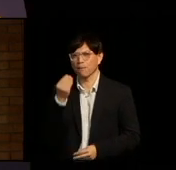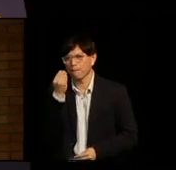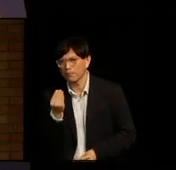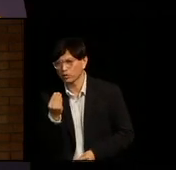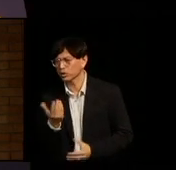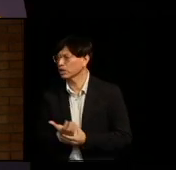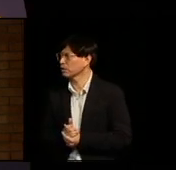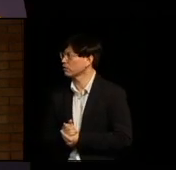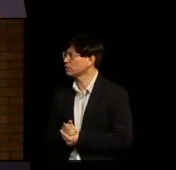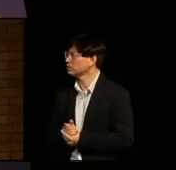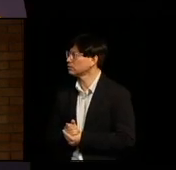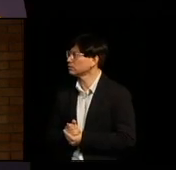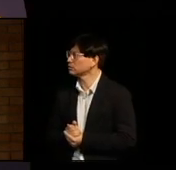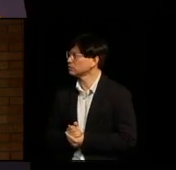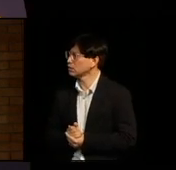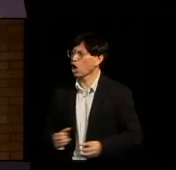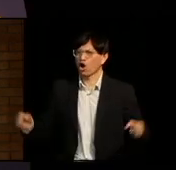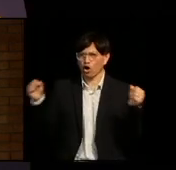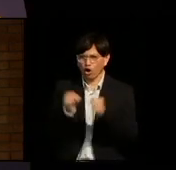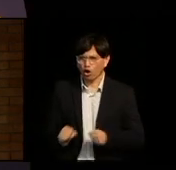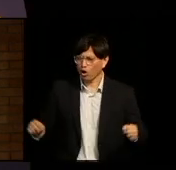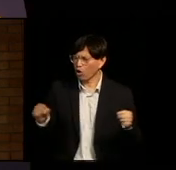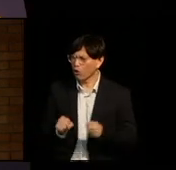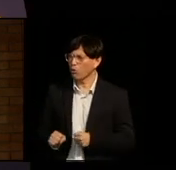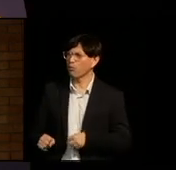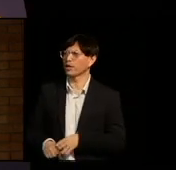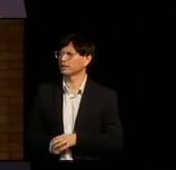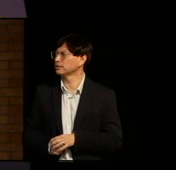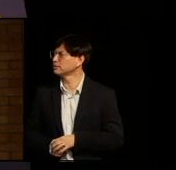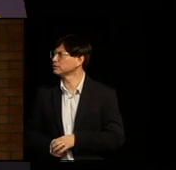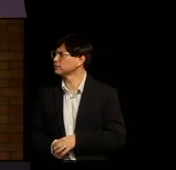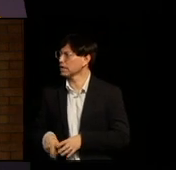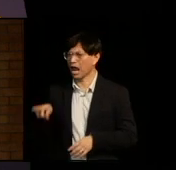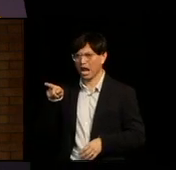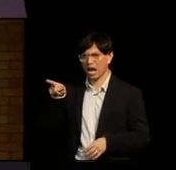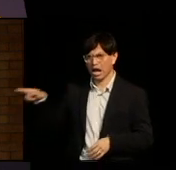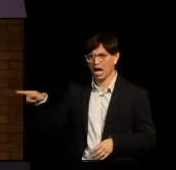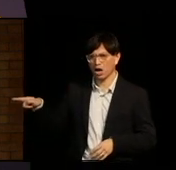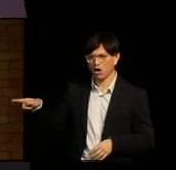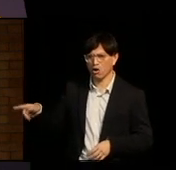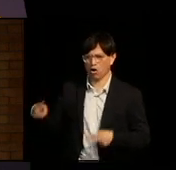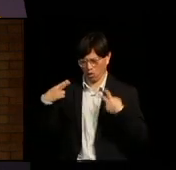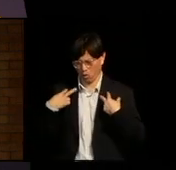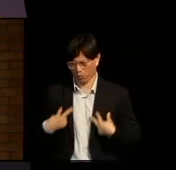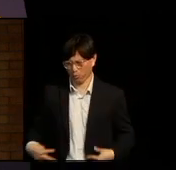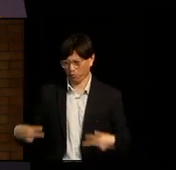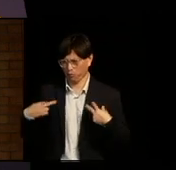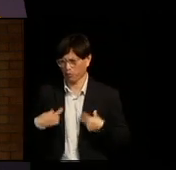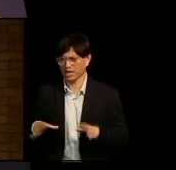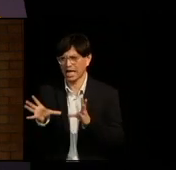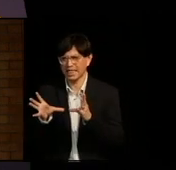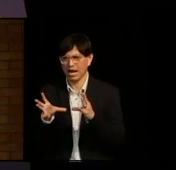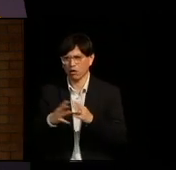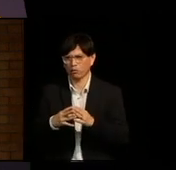iniziazione Cristiana compiere il loro pomeriggio in oratorio compiere la loro la loro vita nella nella comunità